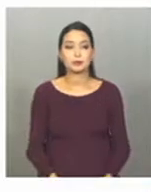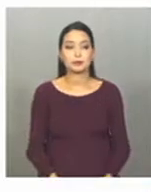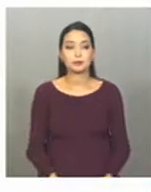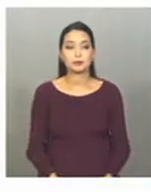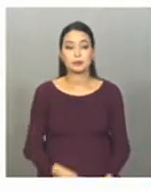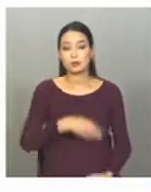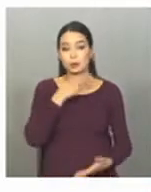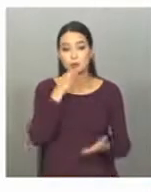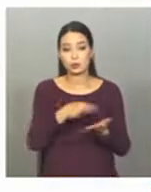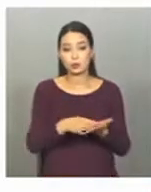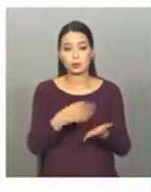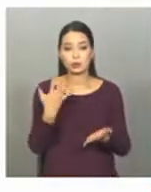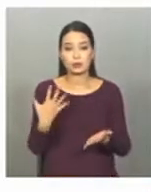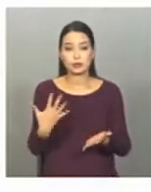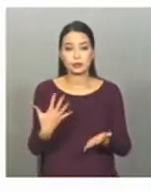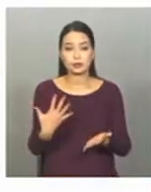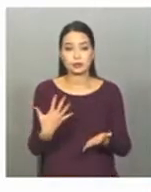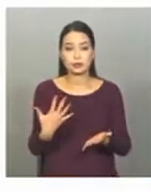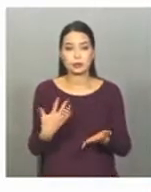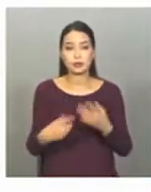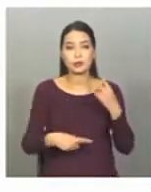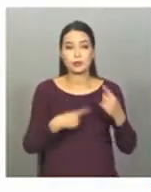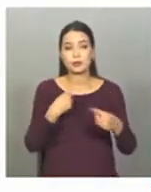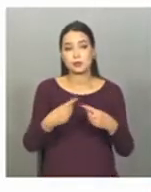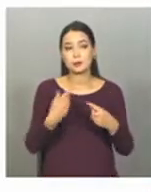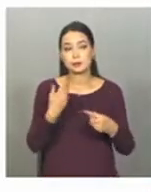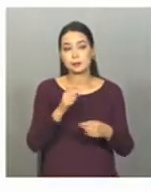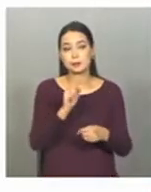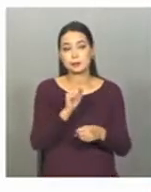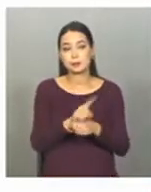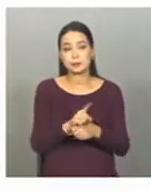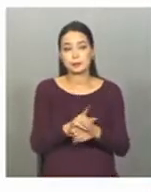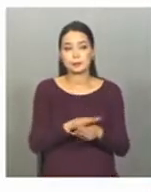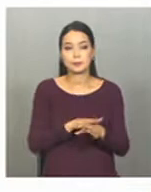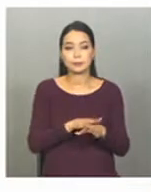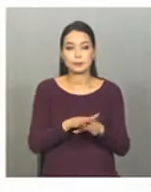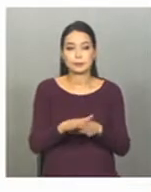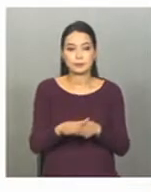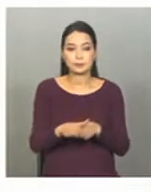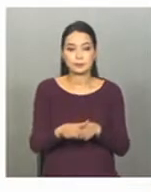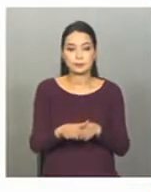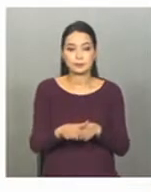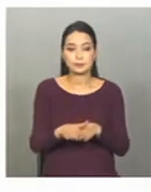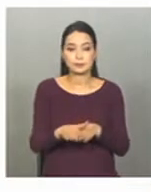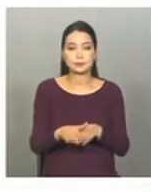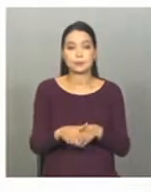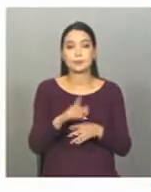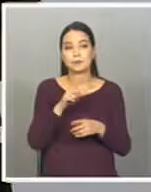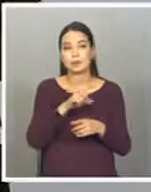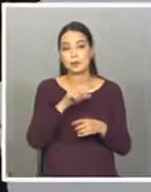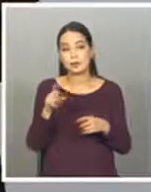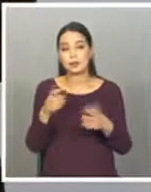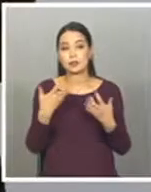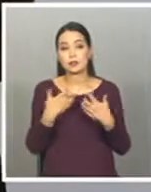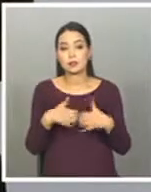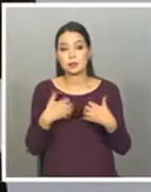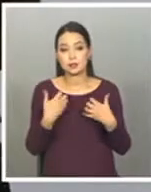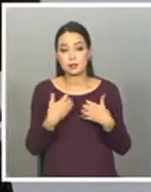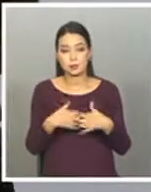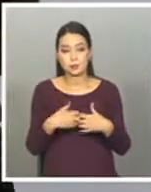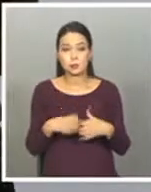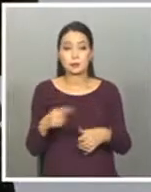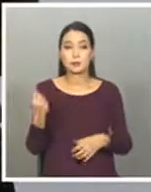Жауабы 5. Келесі мына тапсырмаға назар аударыңыз. Өрнекті ықшамдаңыз.